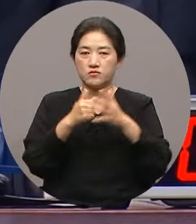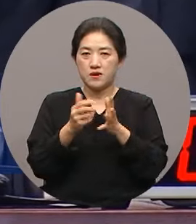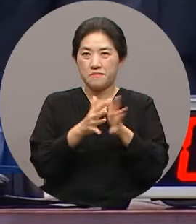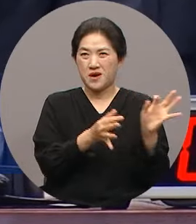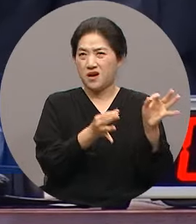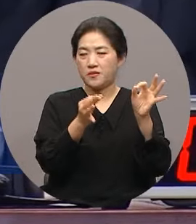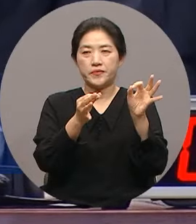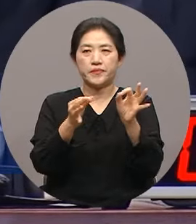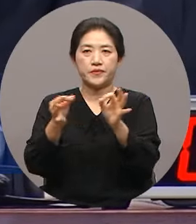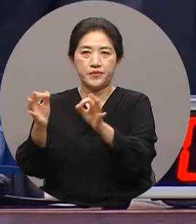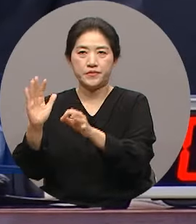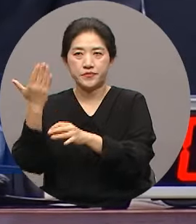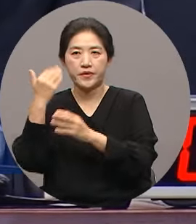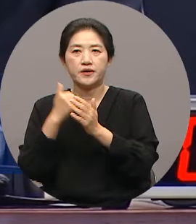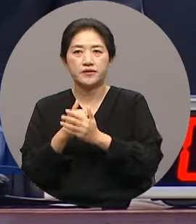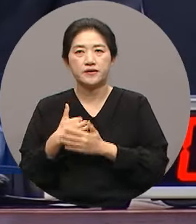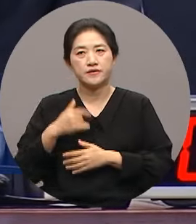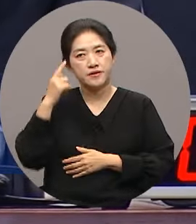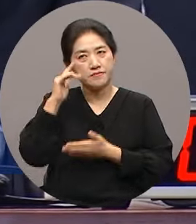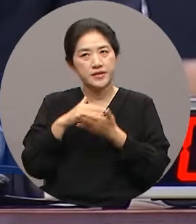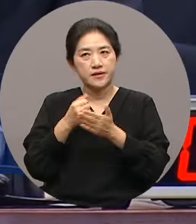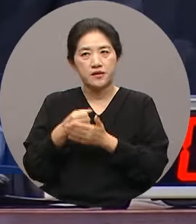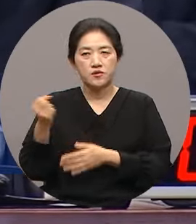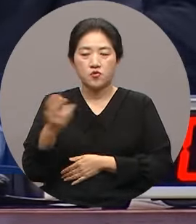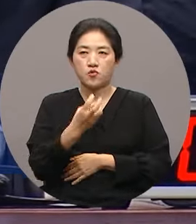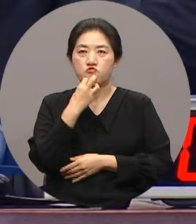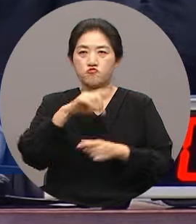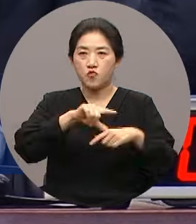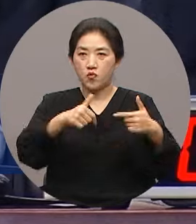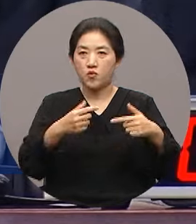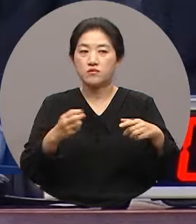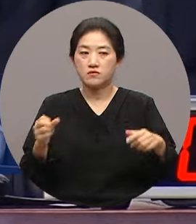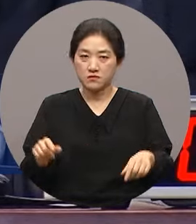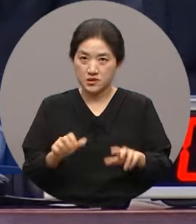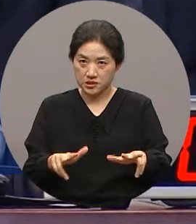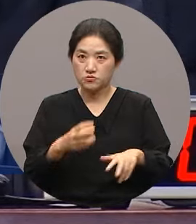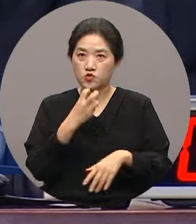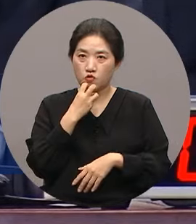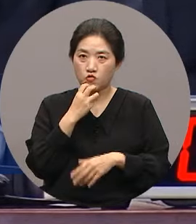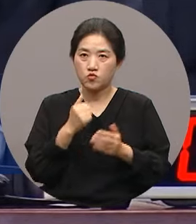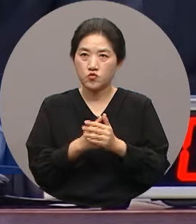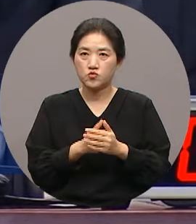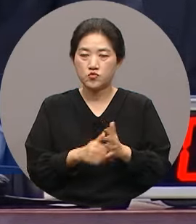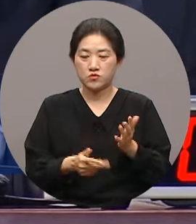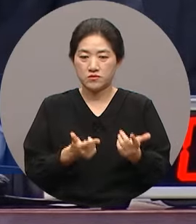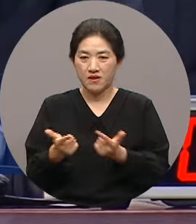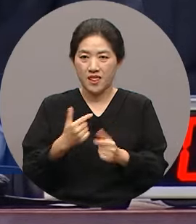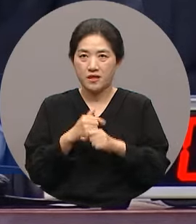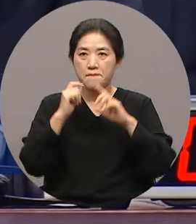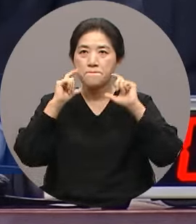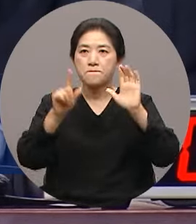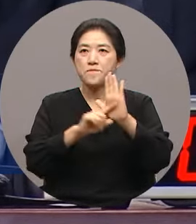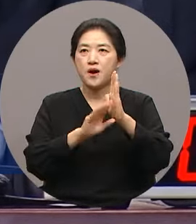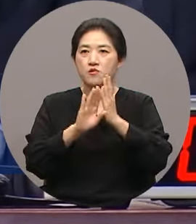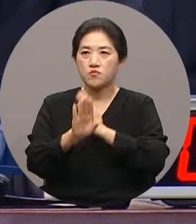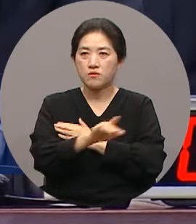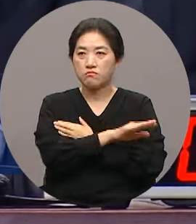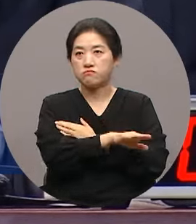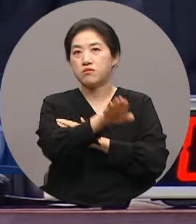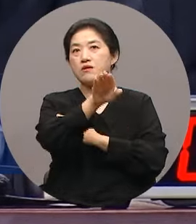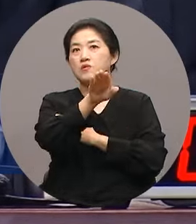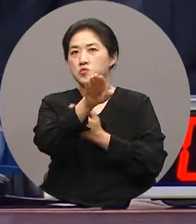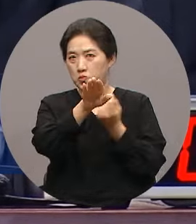개인적으로 생각합니다. 그리고 이제 수도권도 지금 서울 지역도 수요관리 대책 발표한 이후에